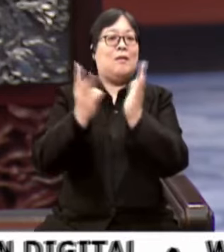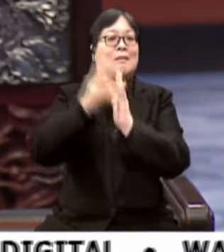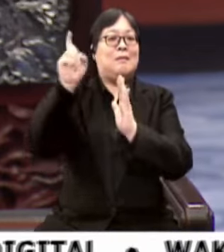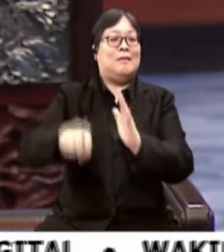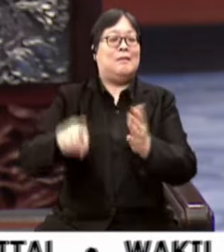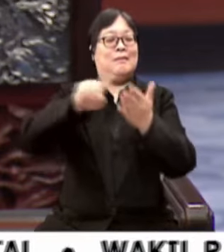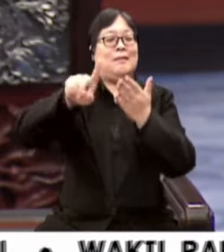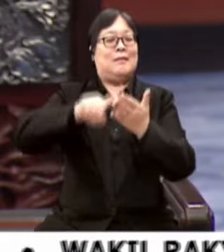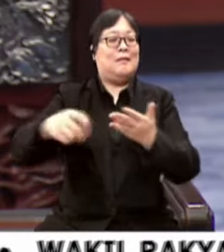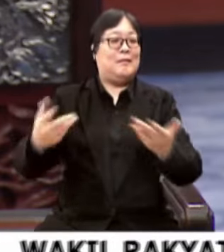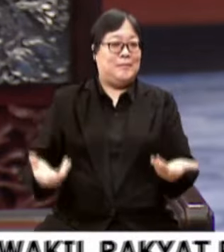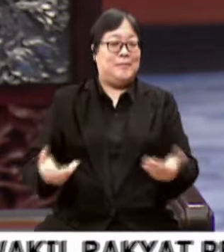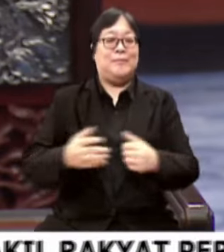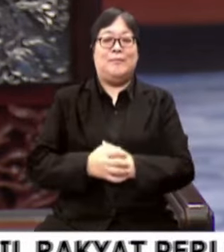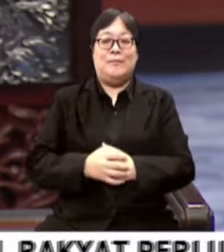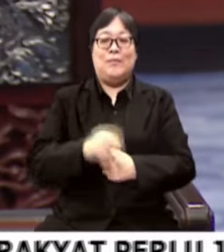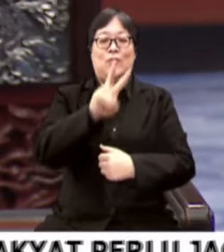mengambil